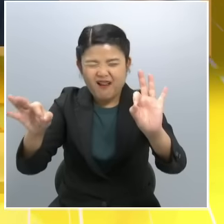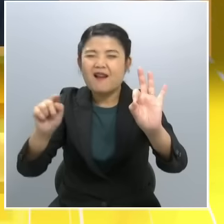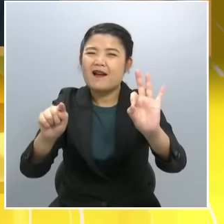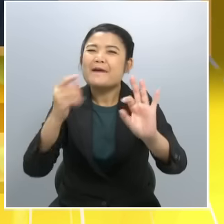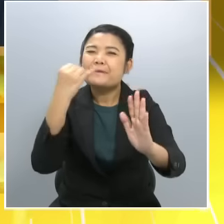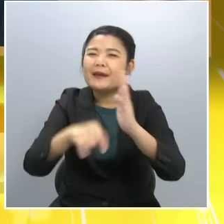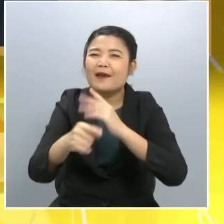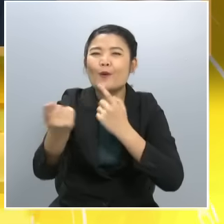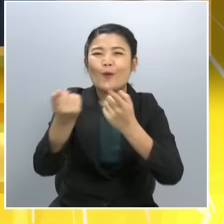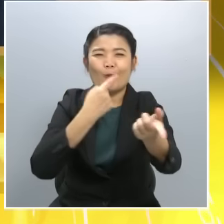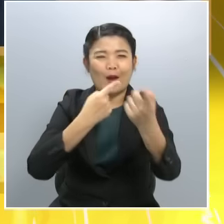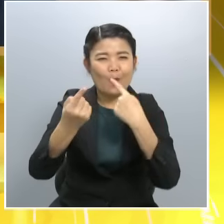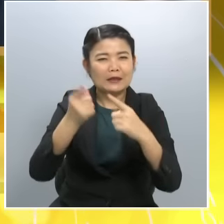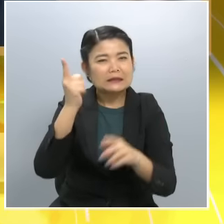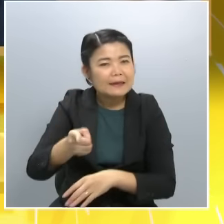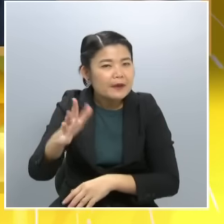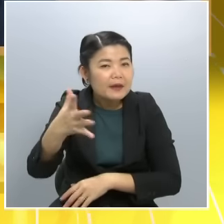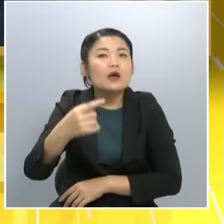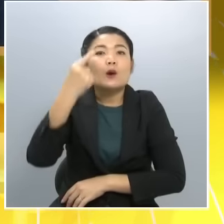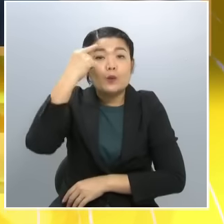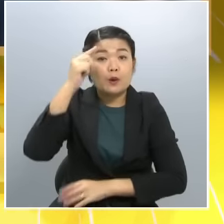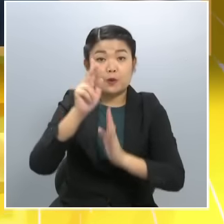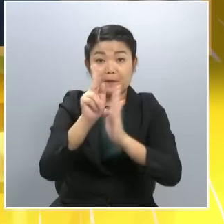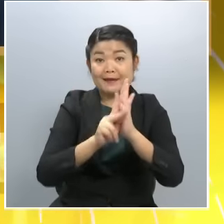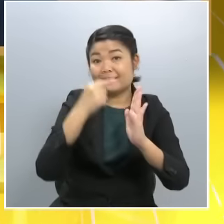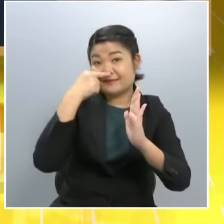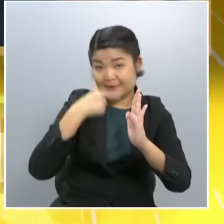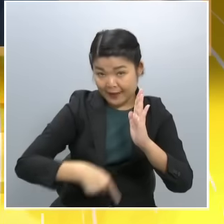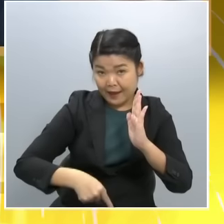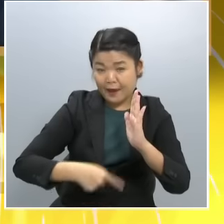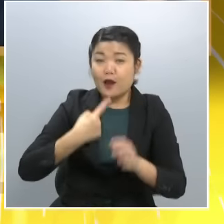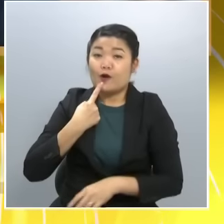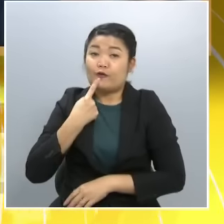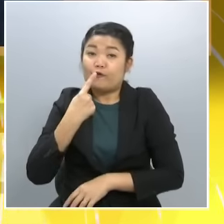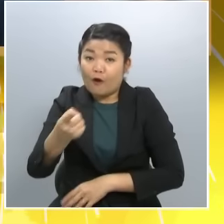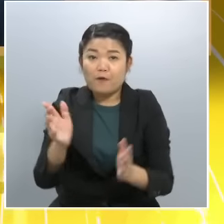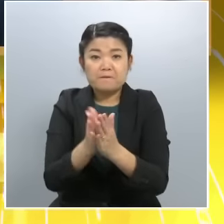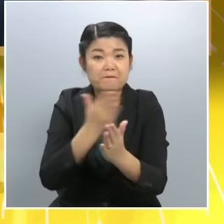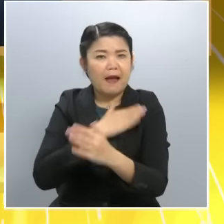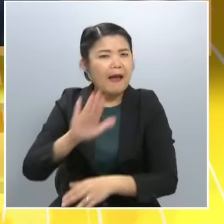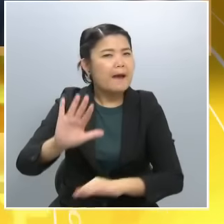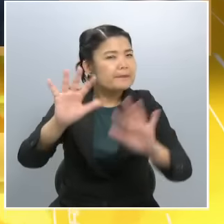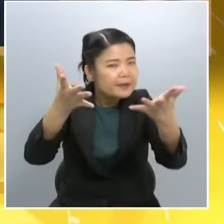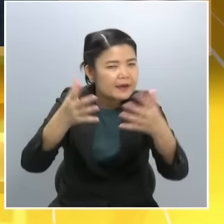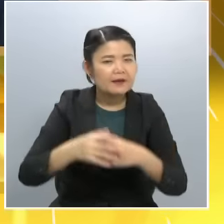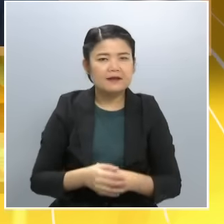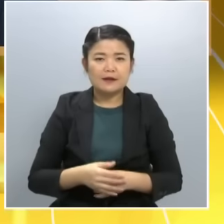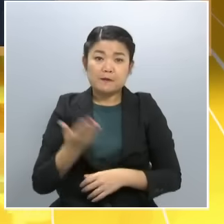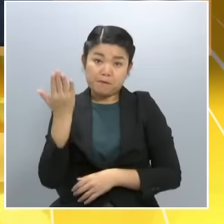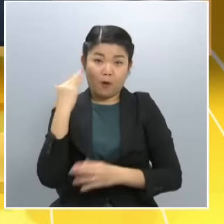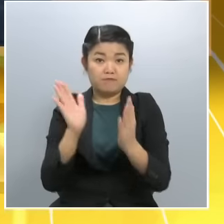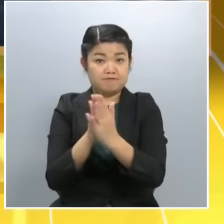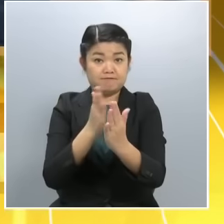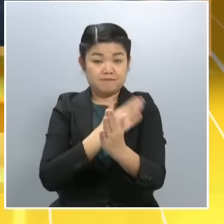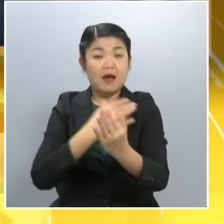พระอาจารย์คงรู้ดีว่ากฎหมายไทยไม่ได้บัญญัติว่าห้ามฟ้องพระแต่ขอเรียนว่าเคยเป็นพระอาจารย์